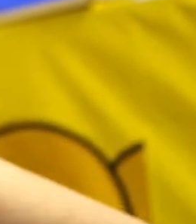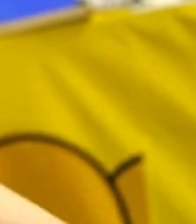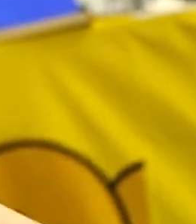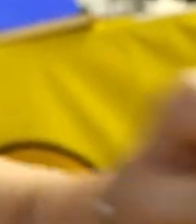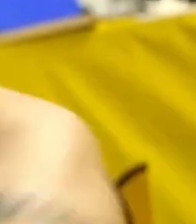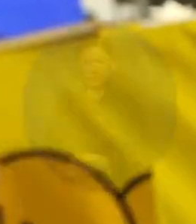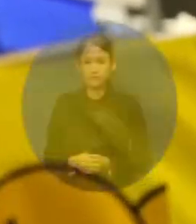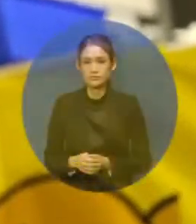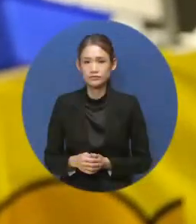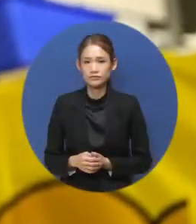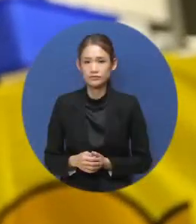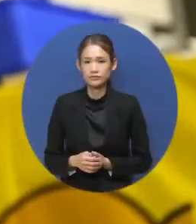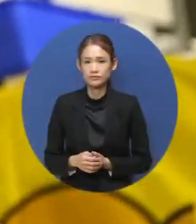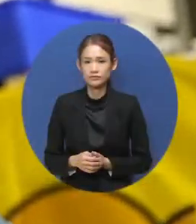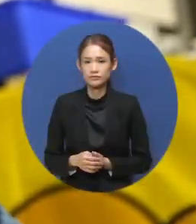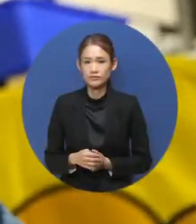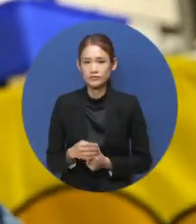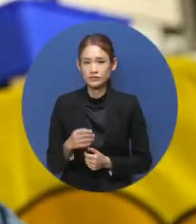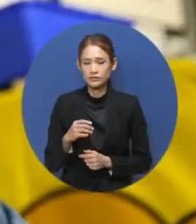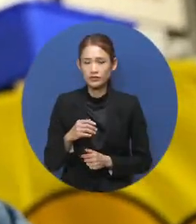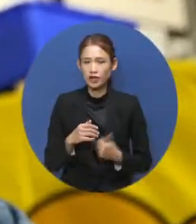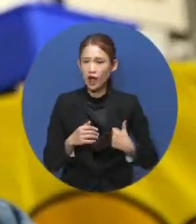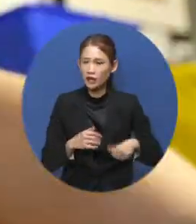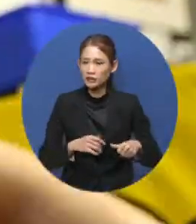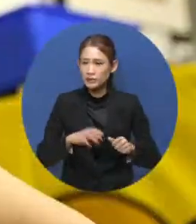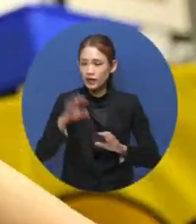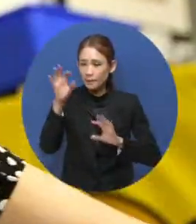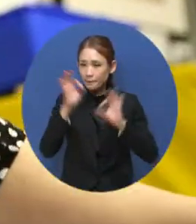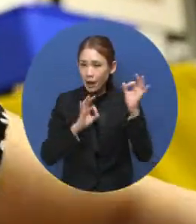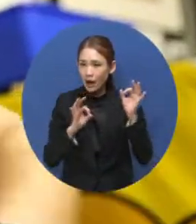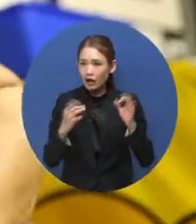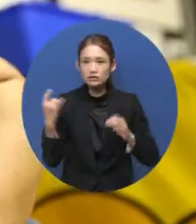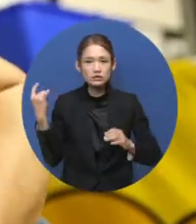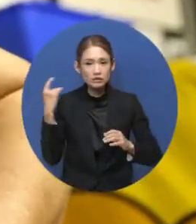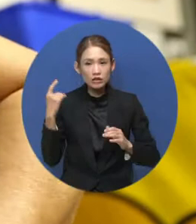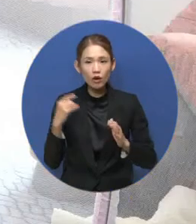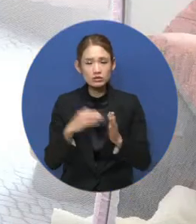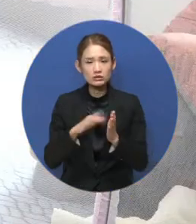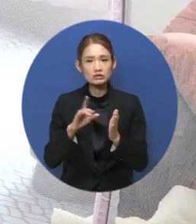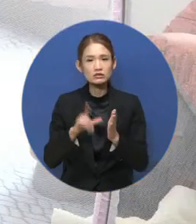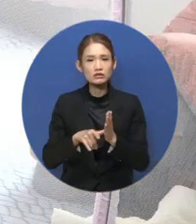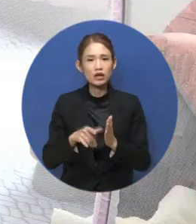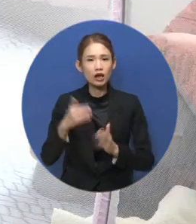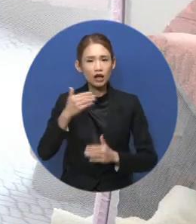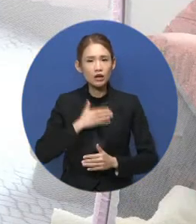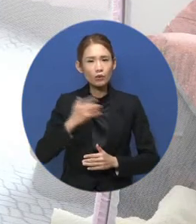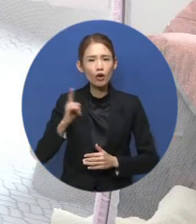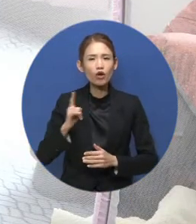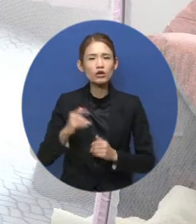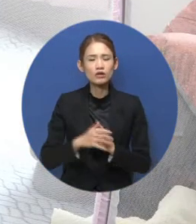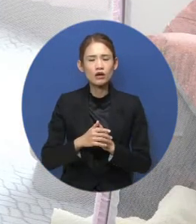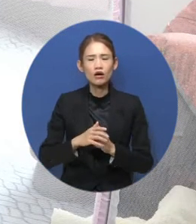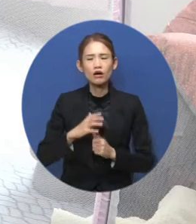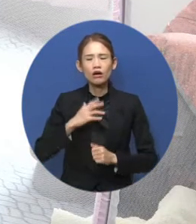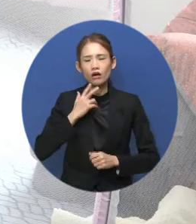이제 그 아드님의 사고 소식을 이제 처음 접하셨을 때 어떠셨어요? 걱정이 무너졌죠.